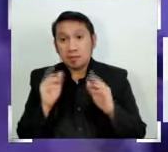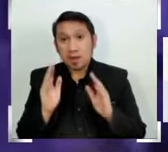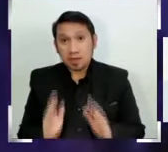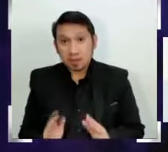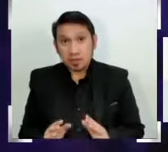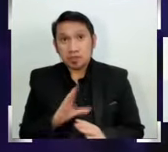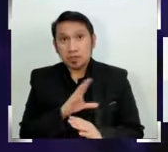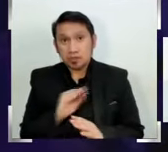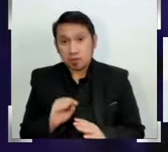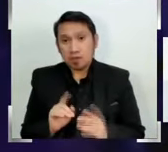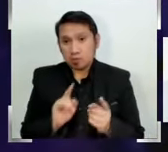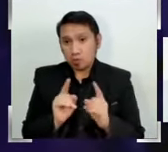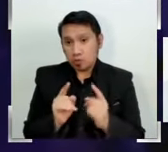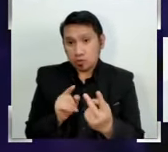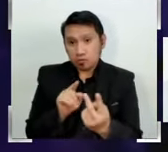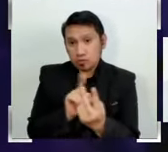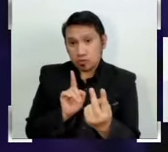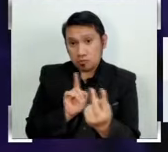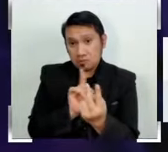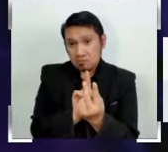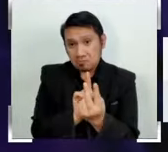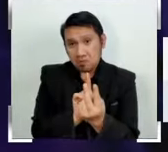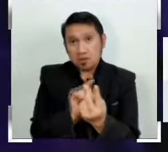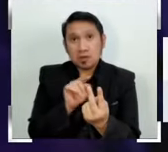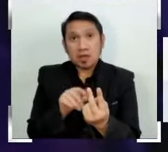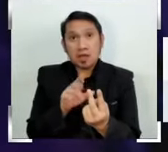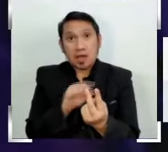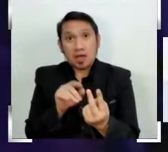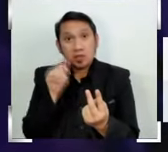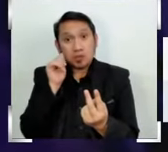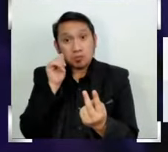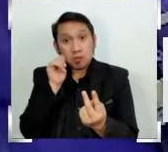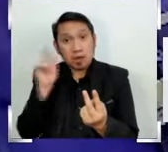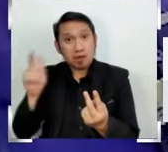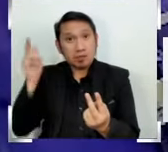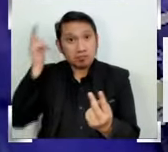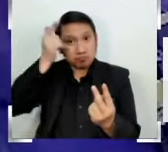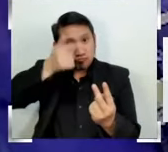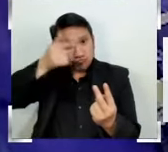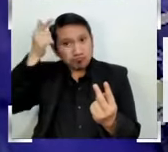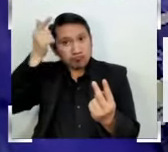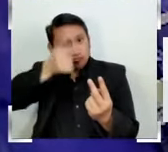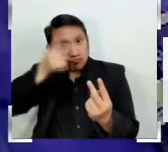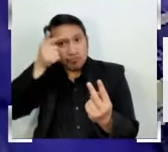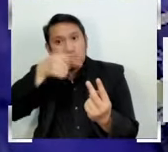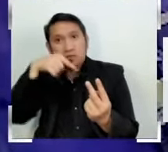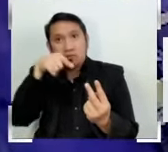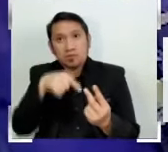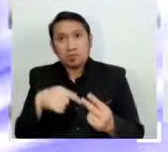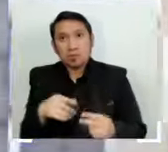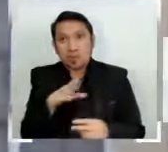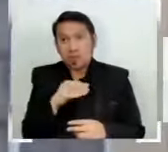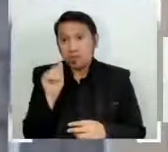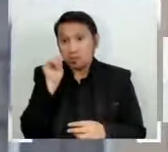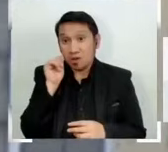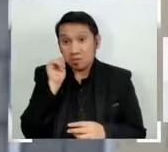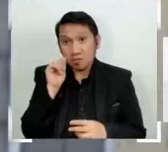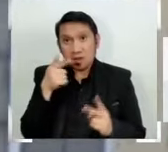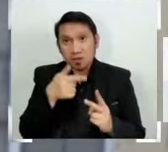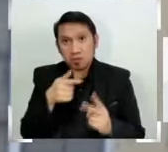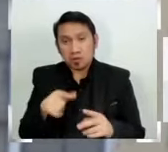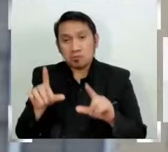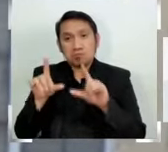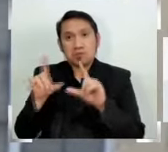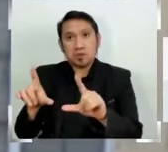dalawa hanggang sa itinuturo-turo ng babae ang hawak niyang baril sa lalaki. Ang armadong babae na tukoy na agent